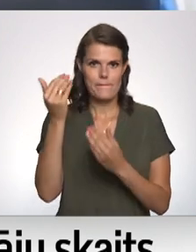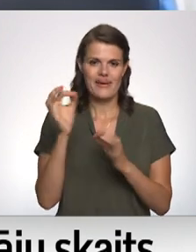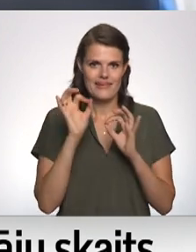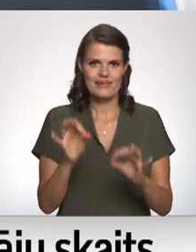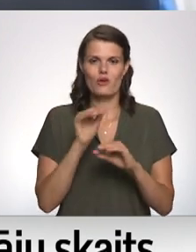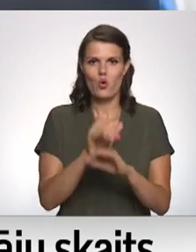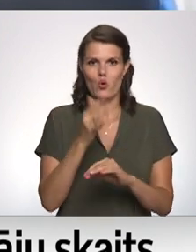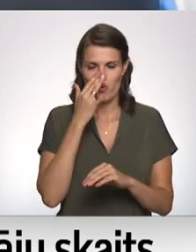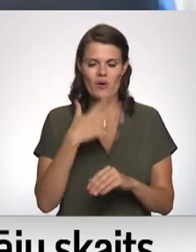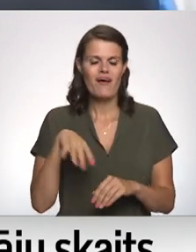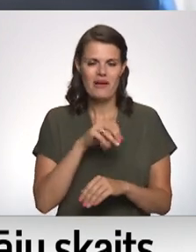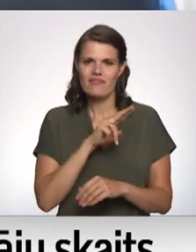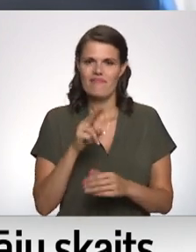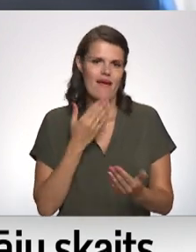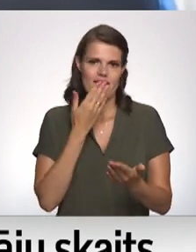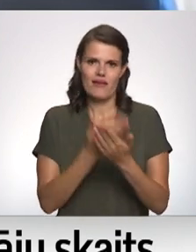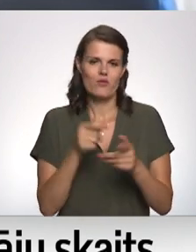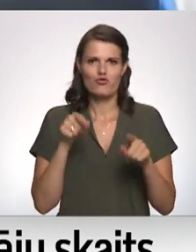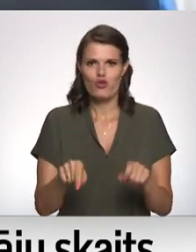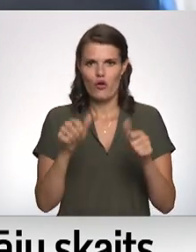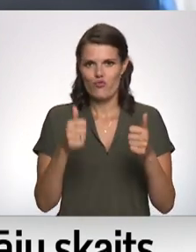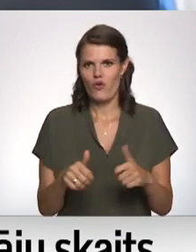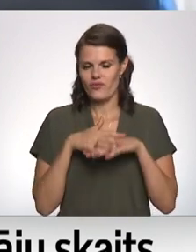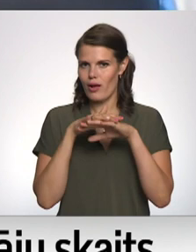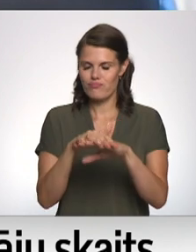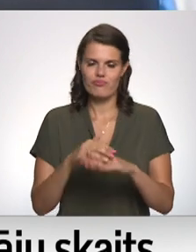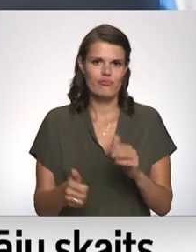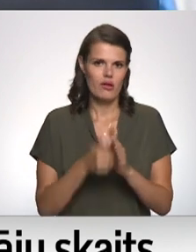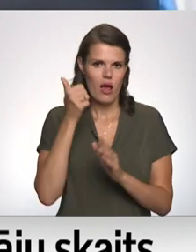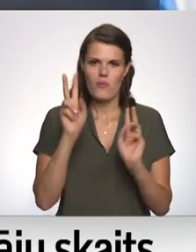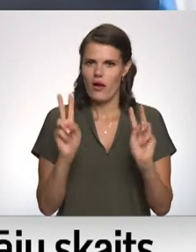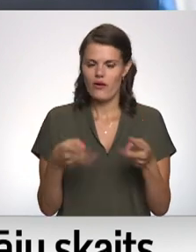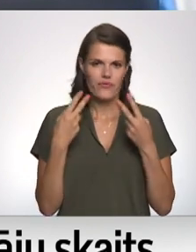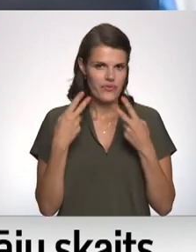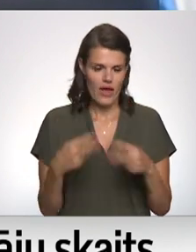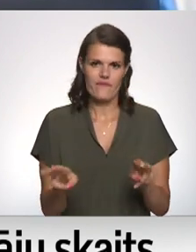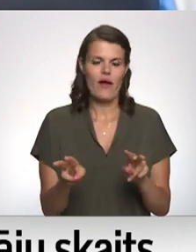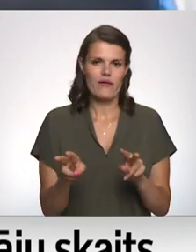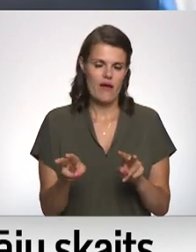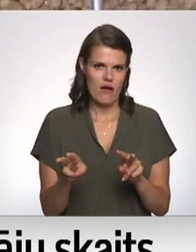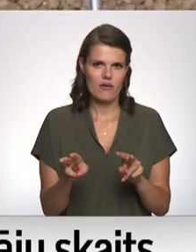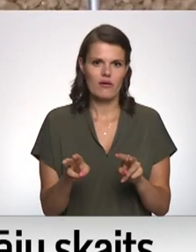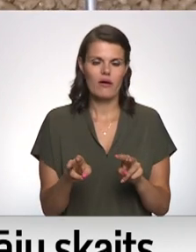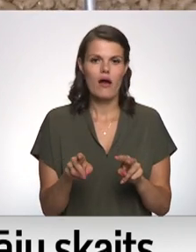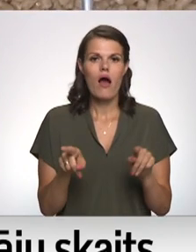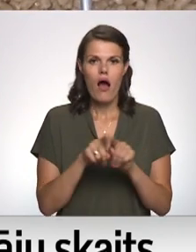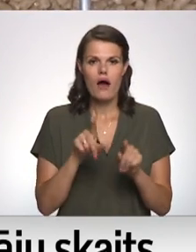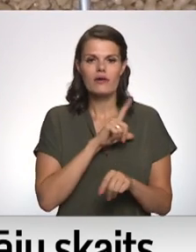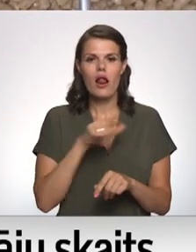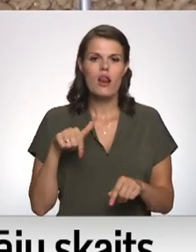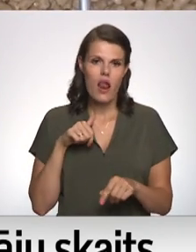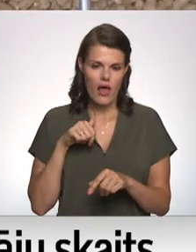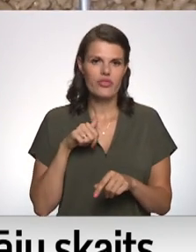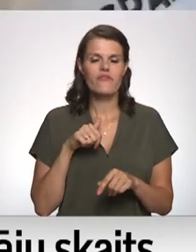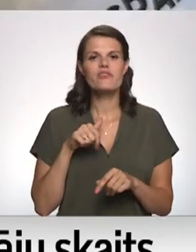ar to mēs noteikti neieteiktu šādu maksāšanas formu vispār cilvēkiem izvēlēties. Arī Latvijas